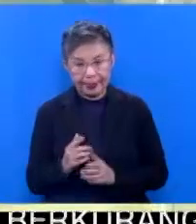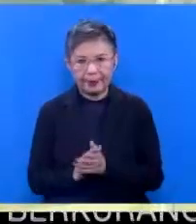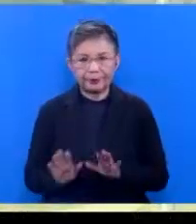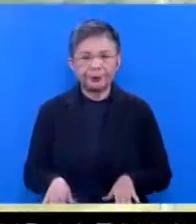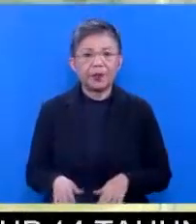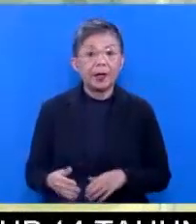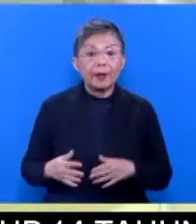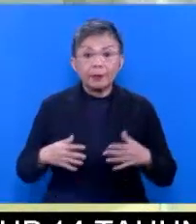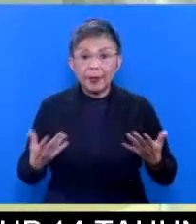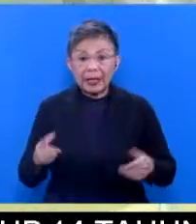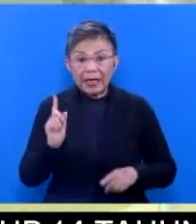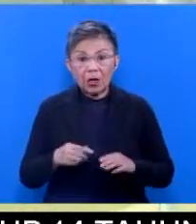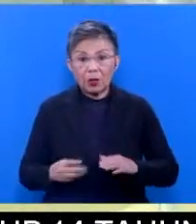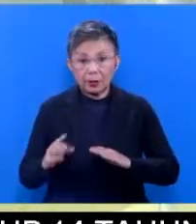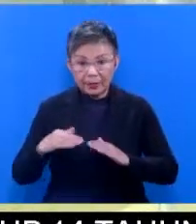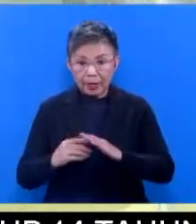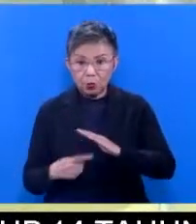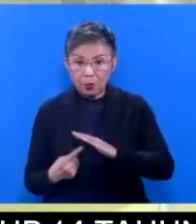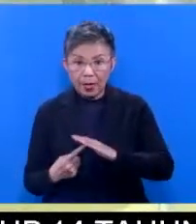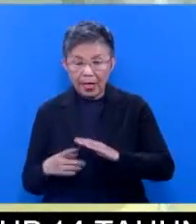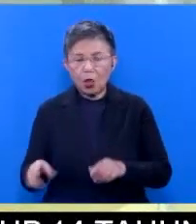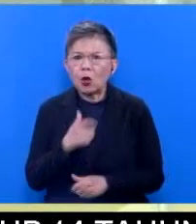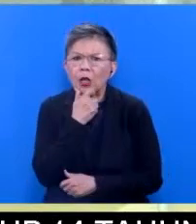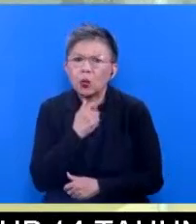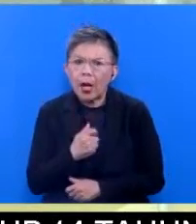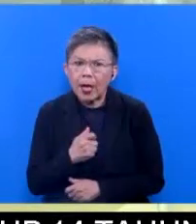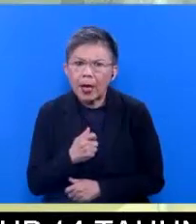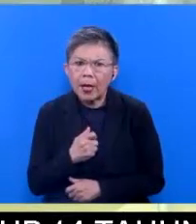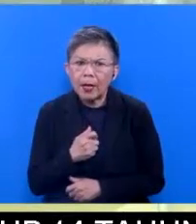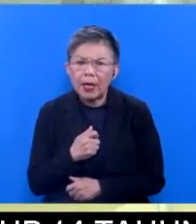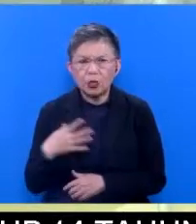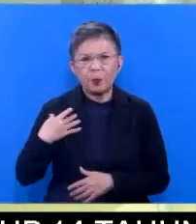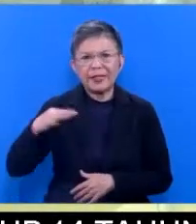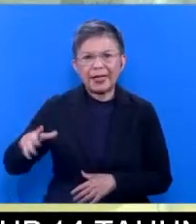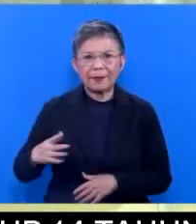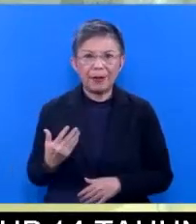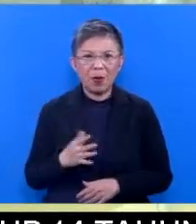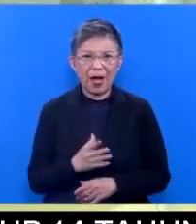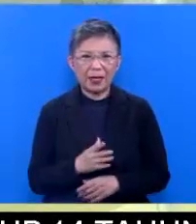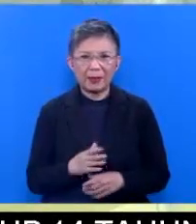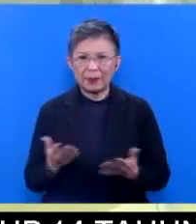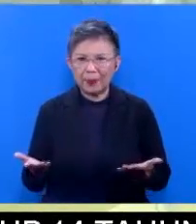Bagaimana jika di dalam rumah ada kelompok rentan dan mereka yang punya penyakit bawaan?